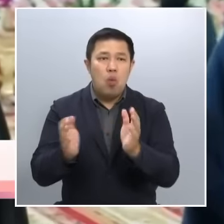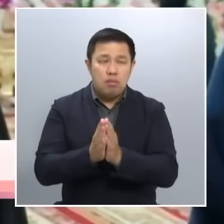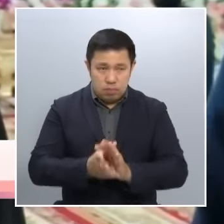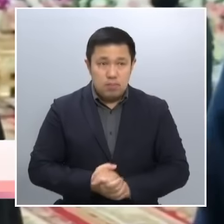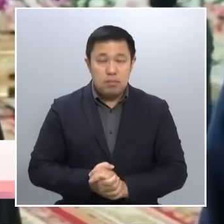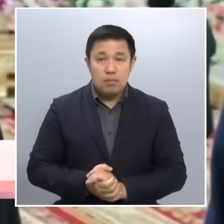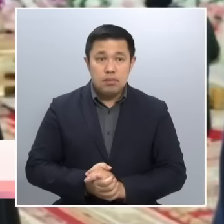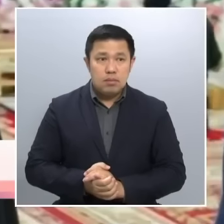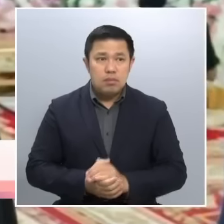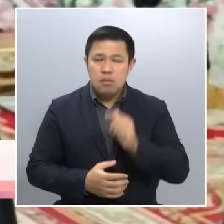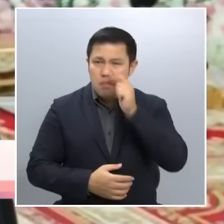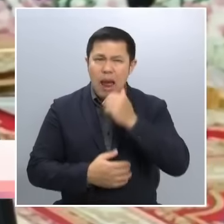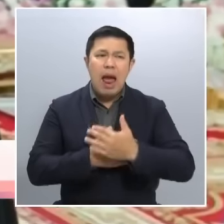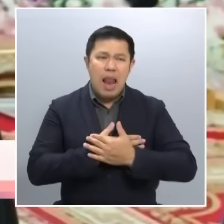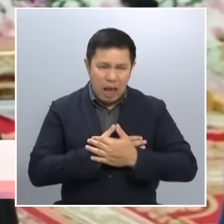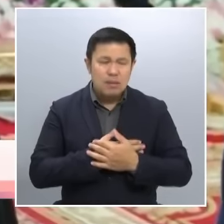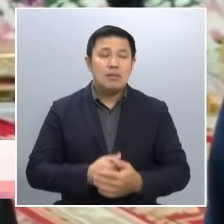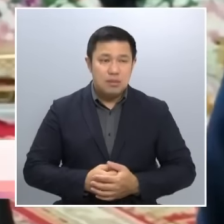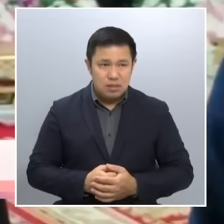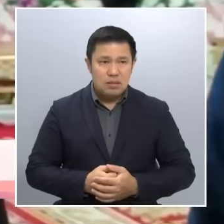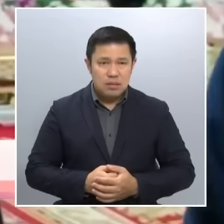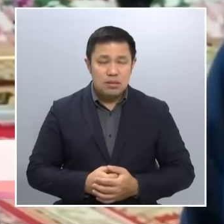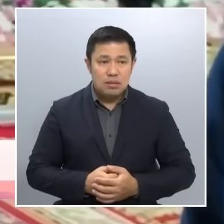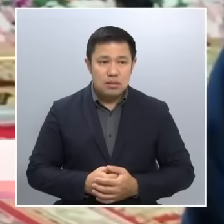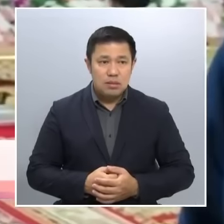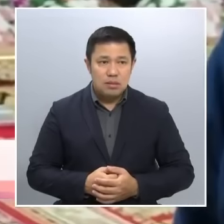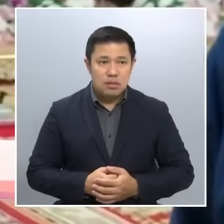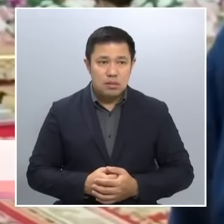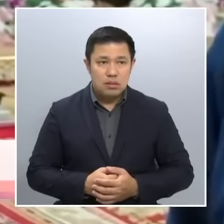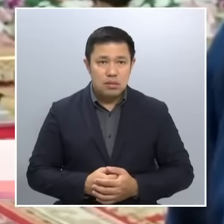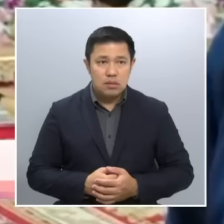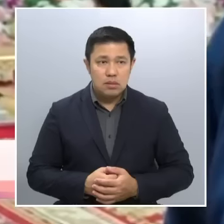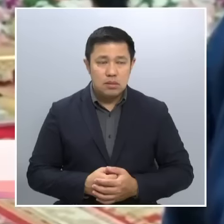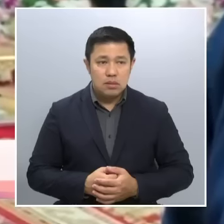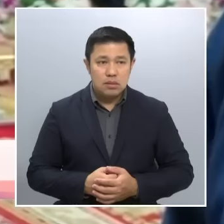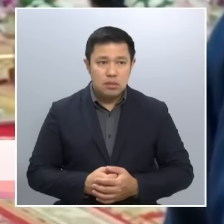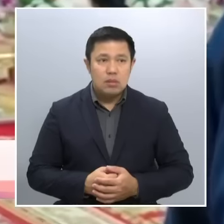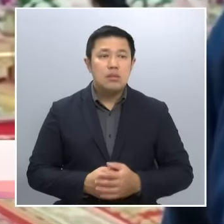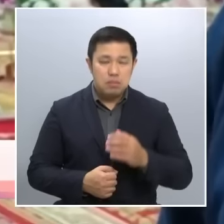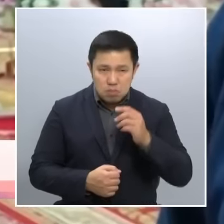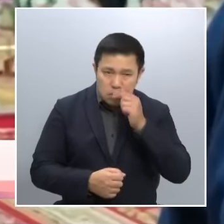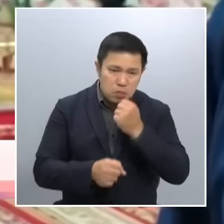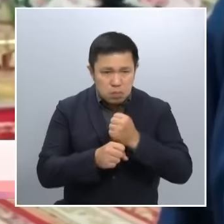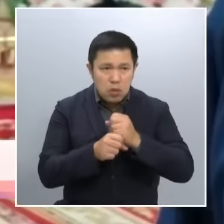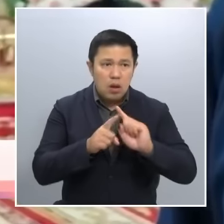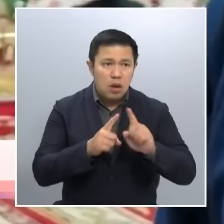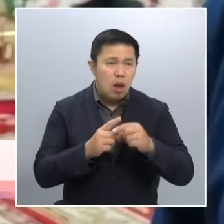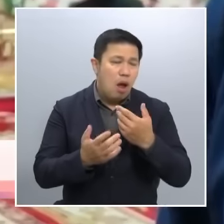รักแม่ ที่สุดเลยมีแต่ให้ครับโทรมาแม่พี่พงศ์ก็ให้ทุกอย่างโอน